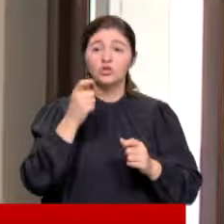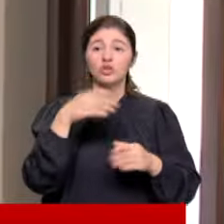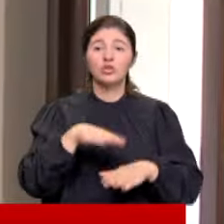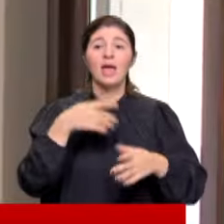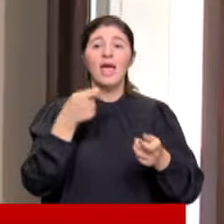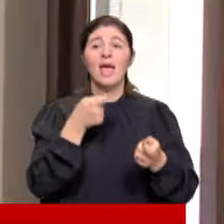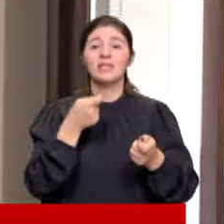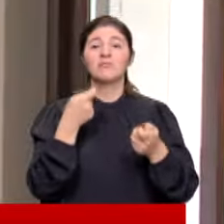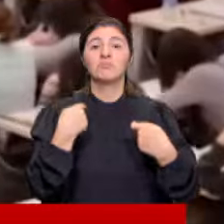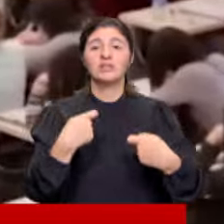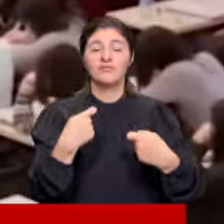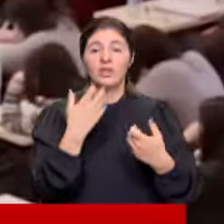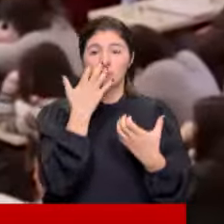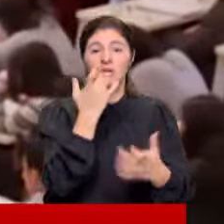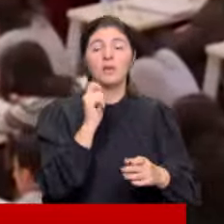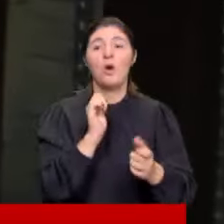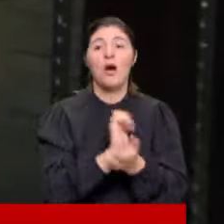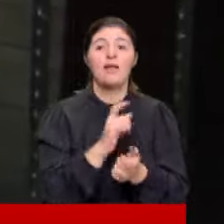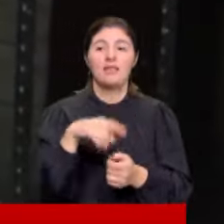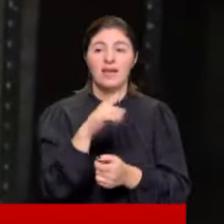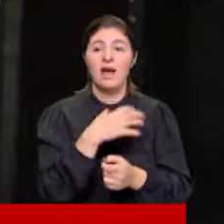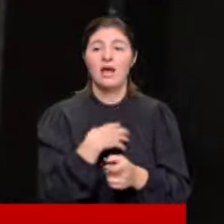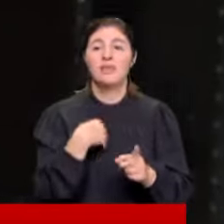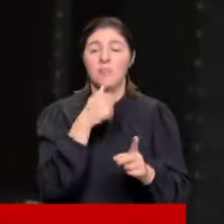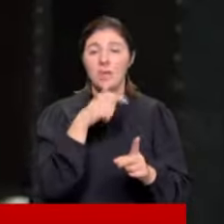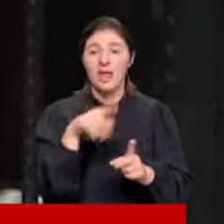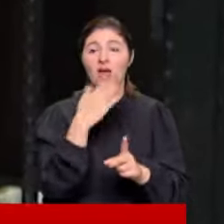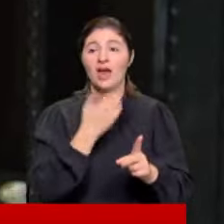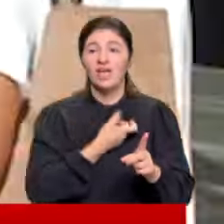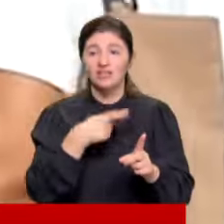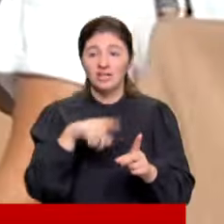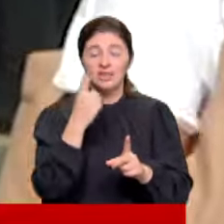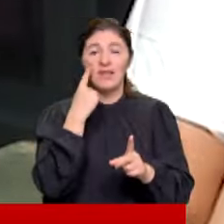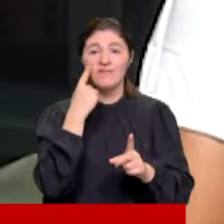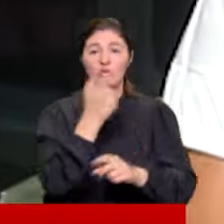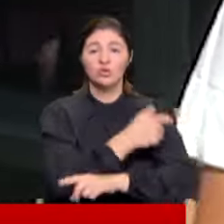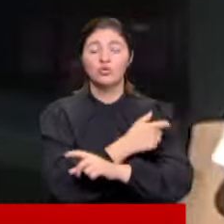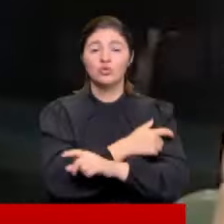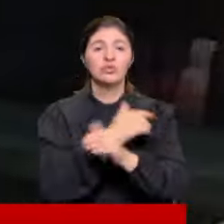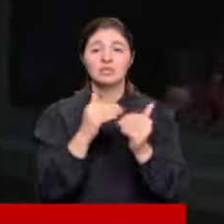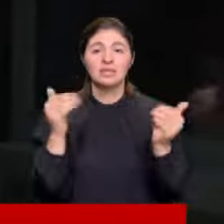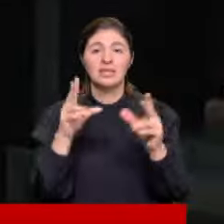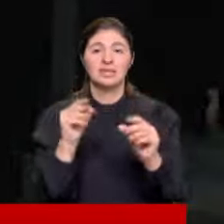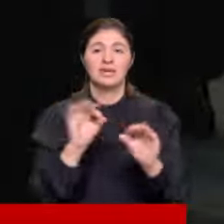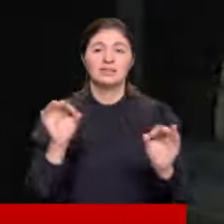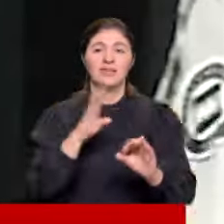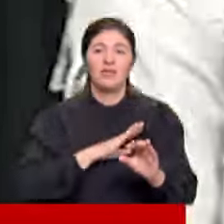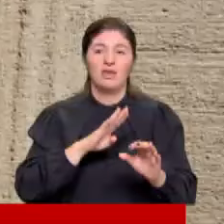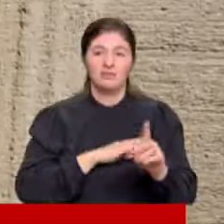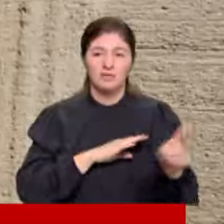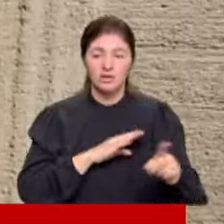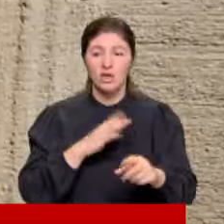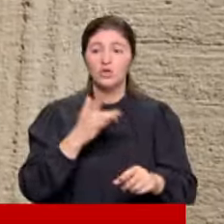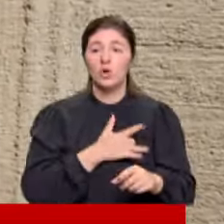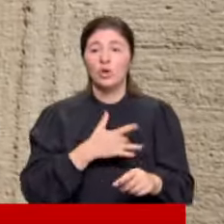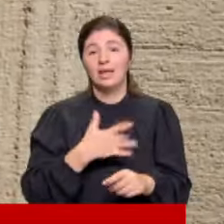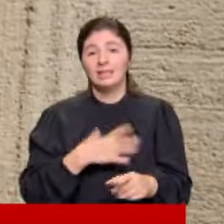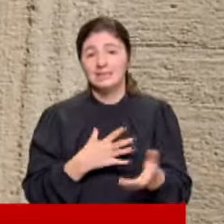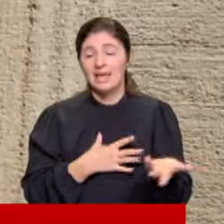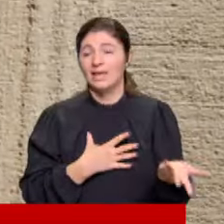eğitim giderlerini karşılamaya çalışıyor aileler veliler de öğrenciler de devlet yurtlarındaki kapasite yetersizliğinden Gönül